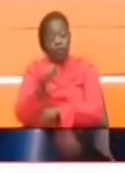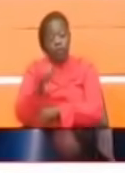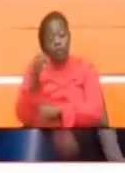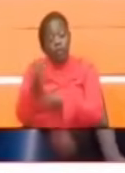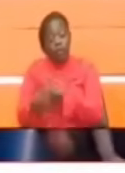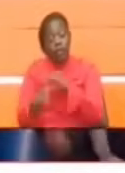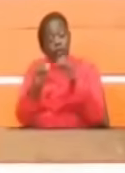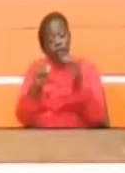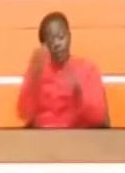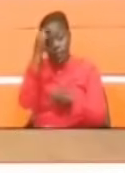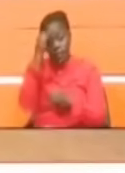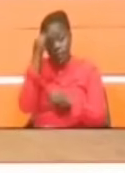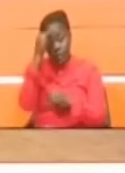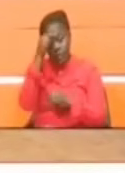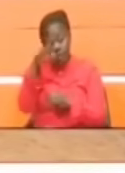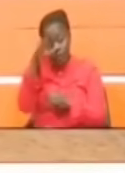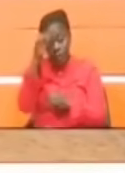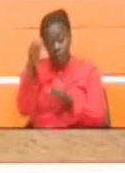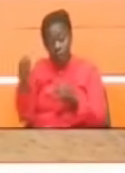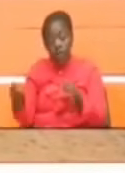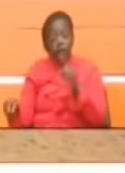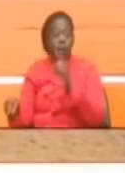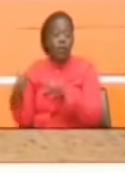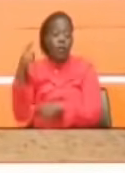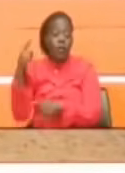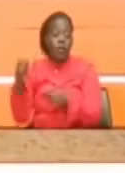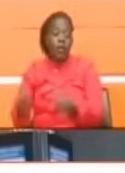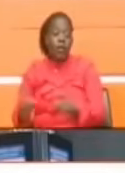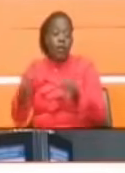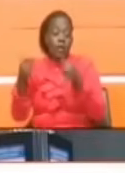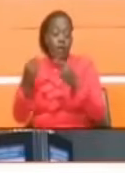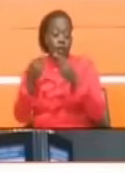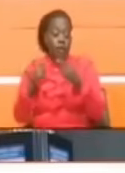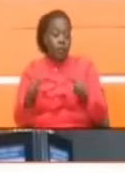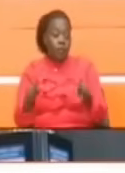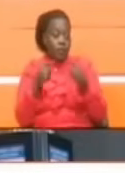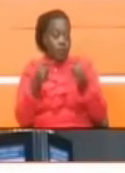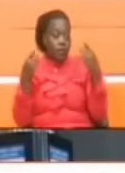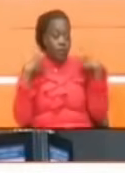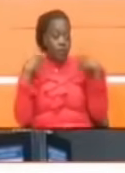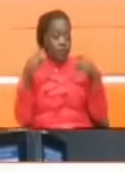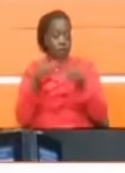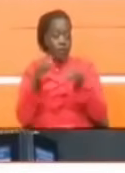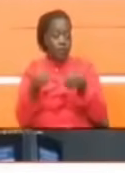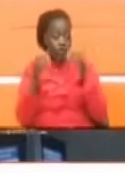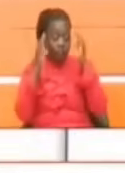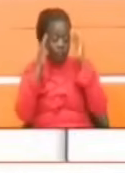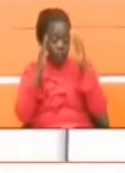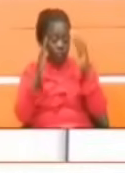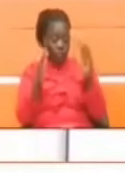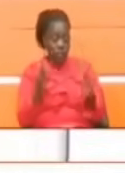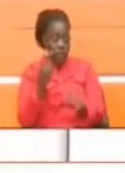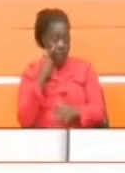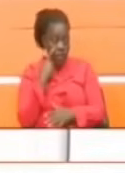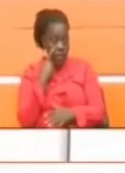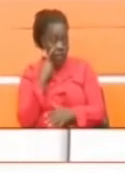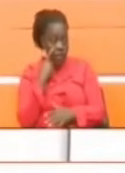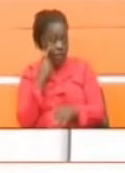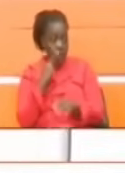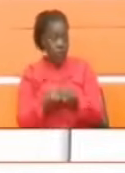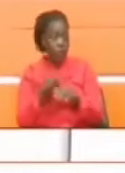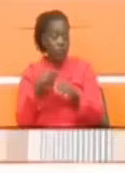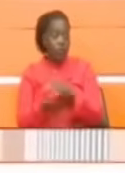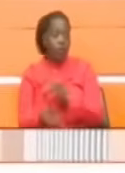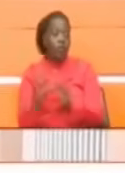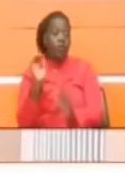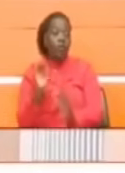bayizi bya mu kibiina kyokka bazize nga bawangula ebikopo mizannyo egy'enjawulo nga bino byotusizaako amaaso nga bakayingira mu ofiisi y'omukulu w'essomero